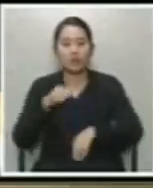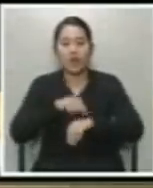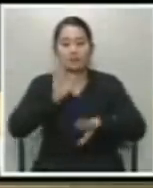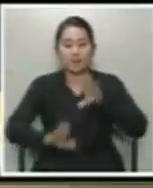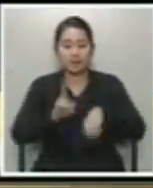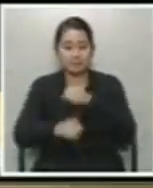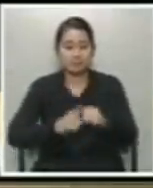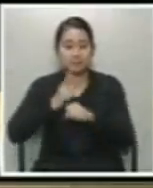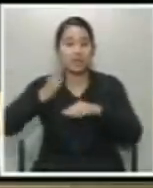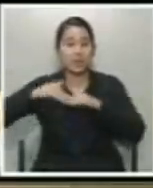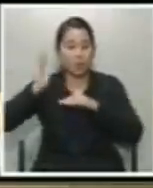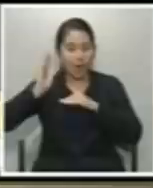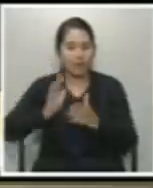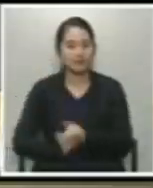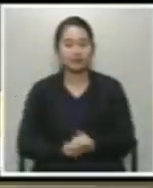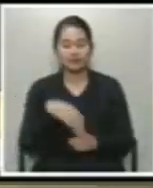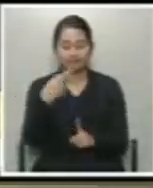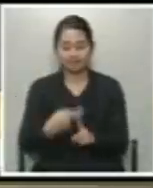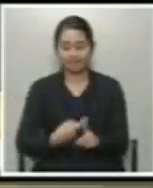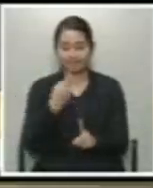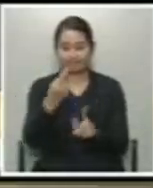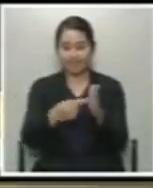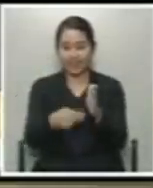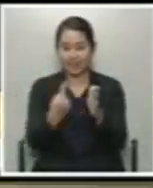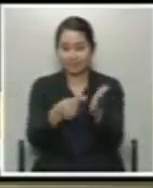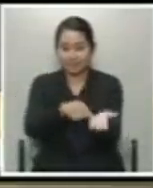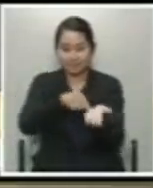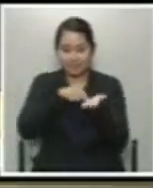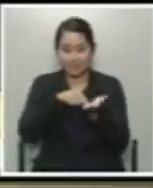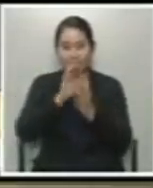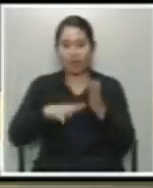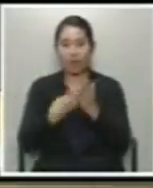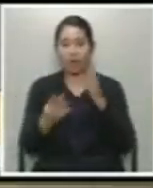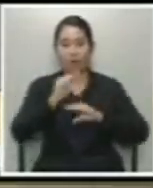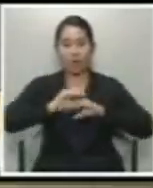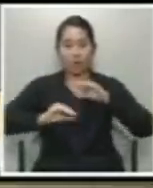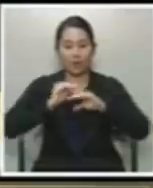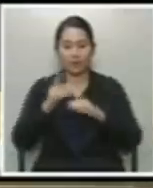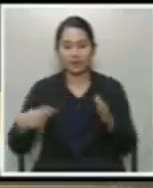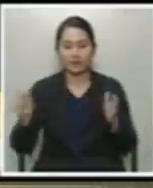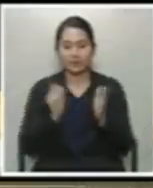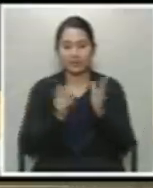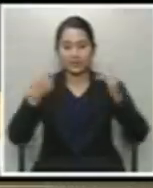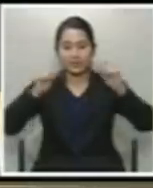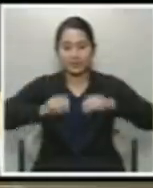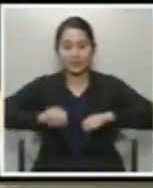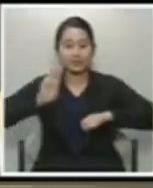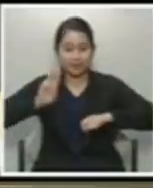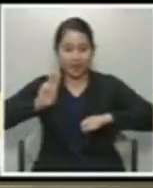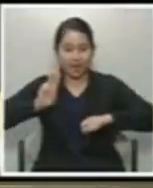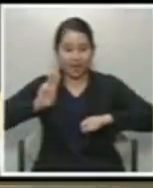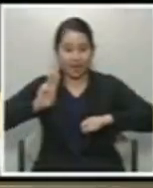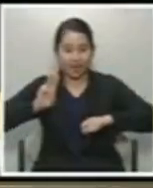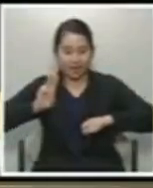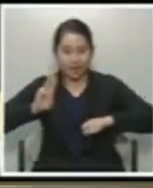ปีกว่าเพราะฉะนั้นเดือนแรกที่เขาได้โครงการเซ็นของการนิปปั๊มเนี่ยเขาจะเซ็นสัญญาสั่งอิฐหินปูนท